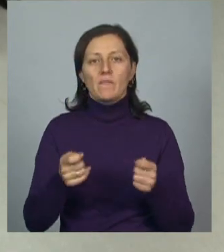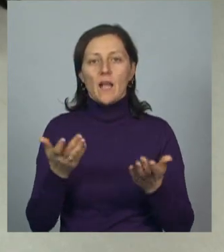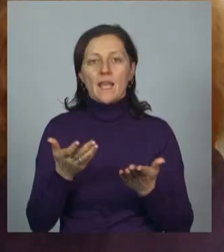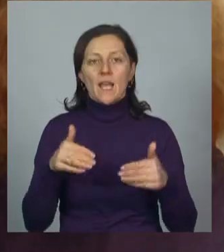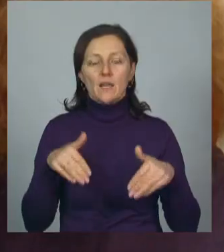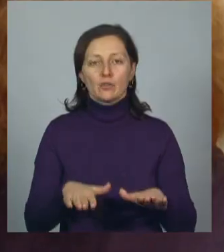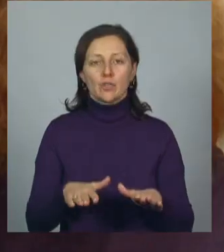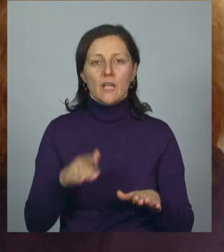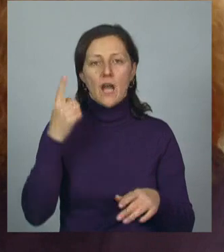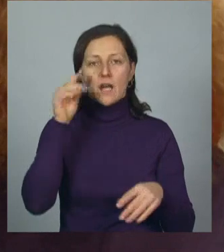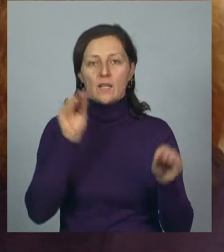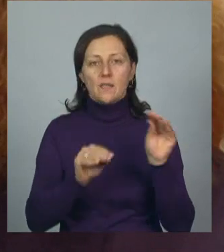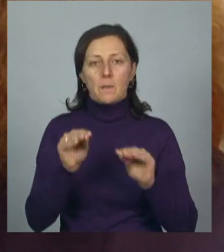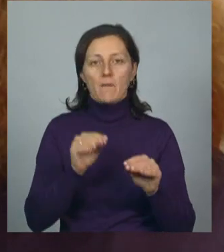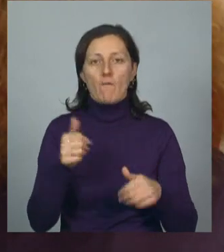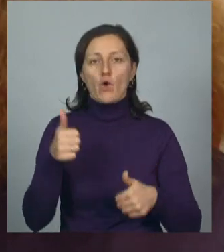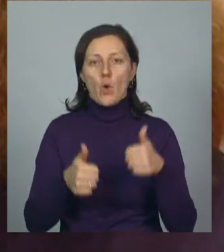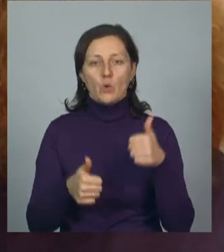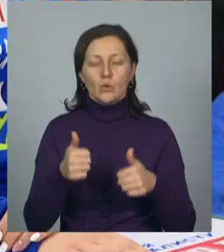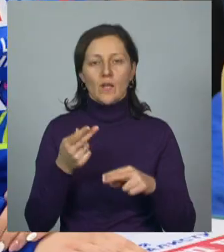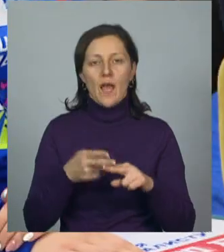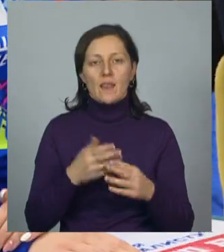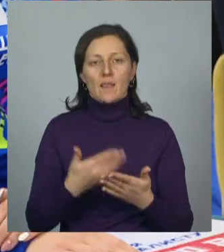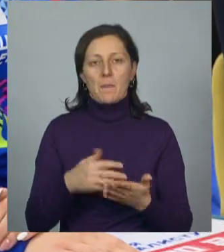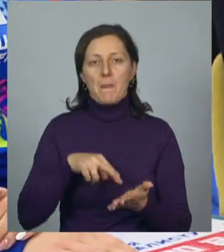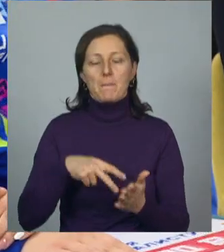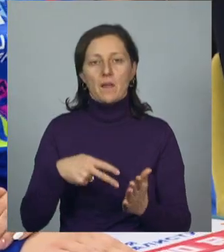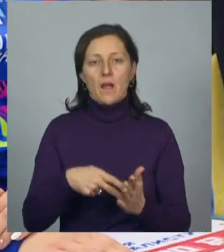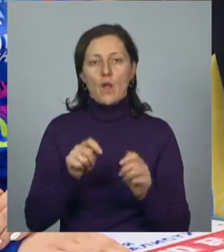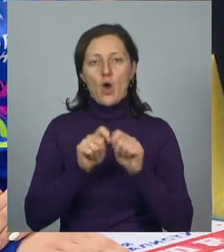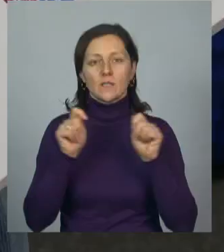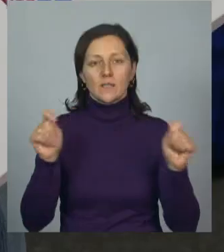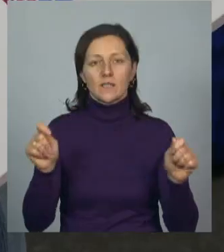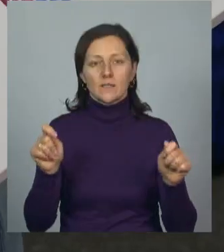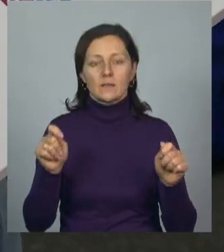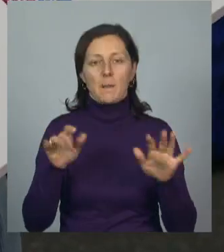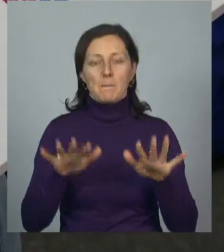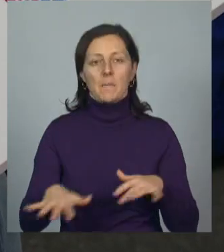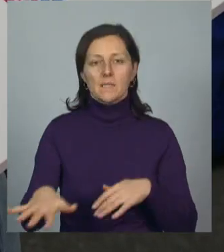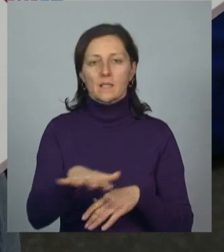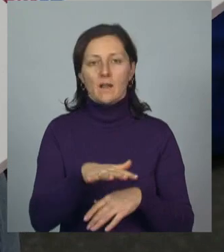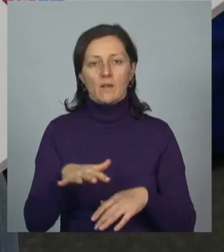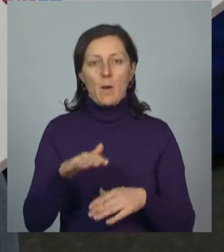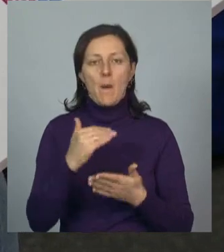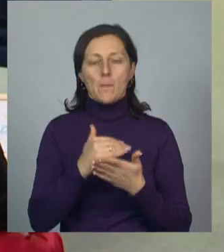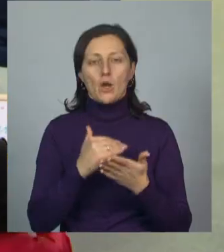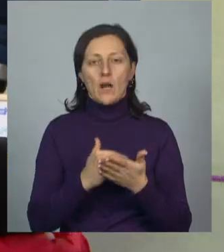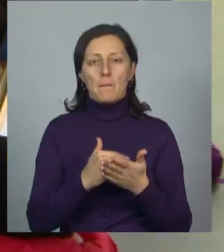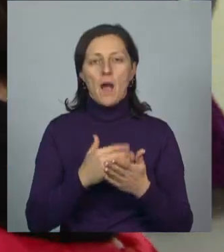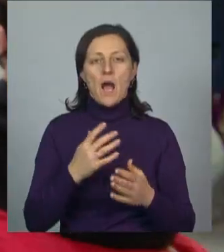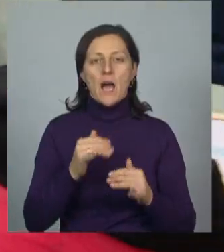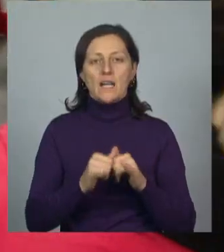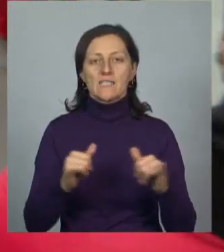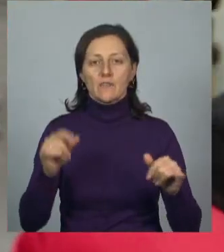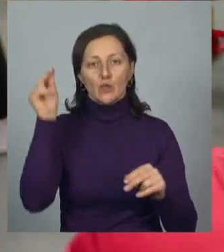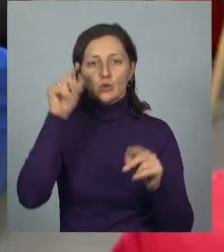решениями, разработанными в рамках конкурса. Это, к примеру, планы открытых образовательных пространств, программа эмоционального развития школьников,